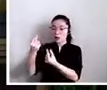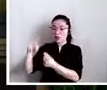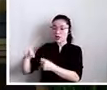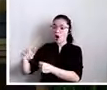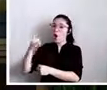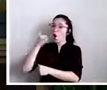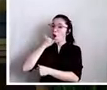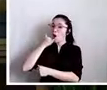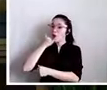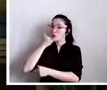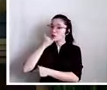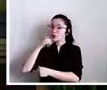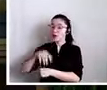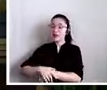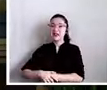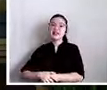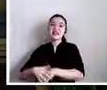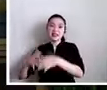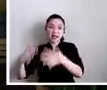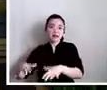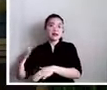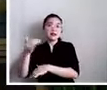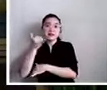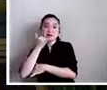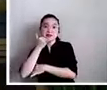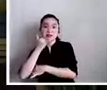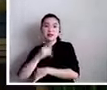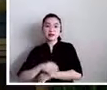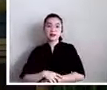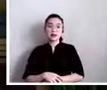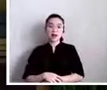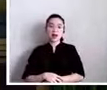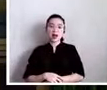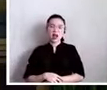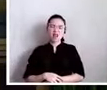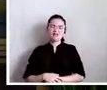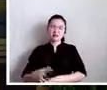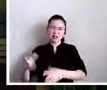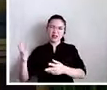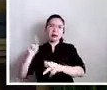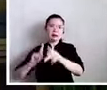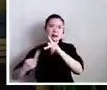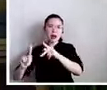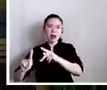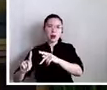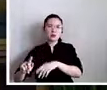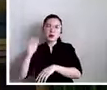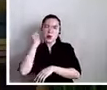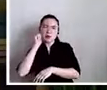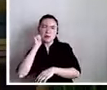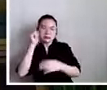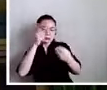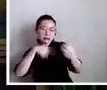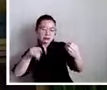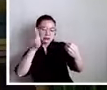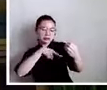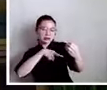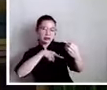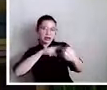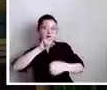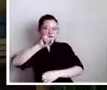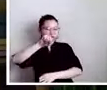be a failure. Ang mga tao, doon na ganay kasulti. Doon na ganay ka ng mga daotan nga